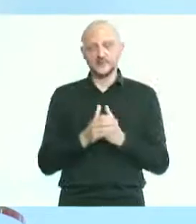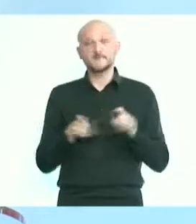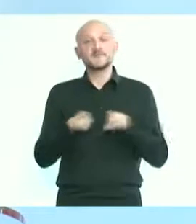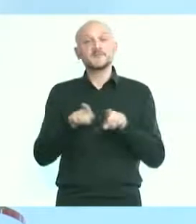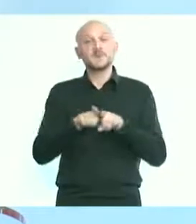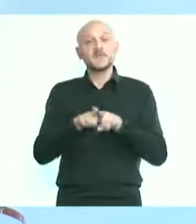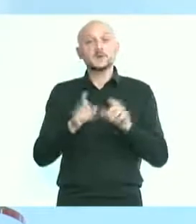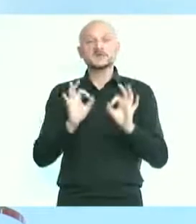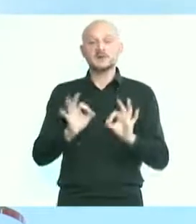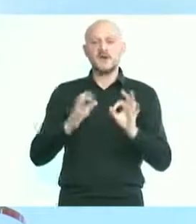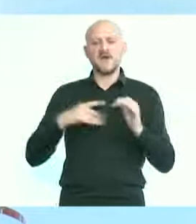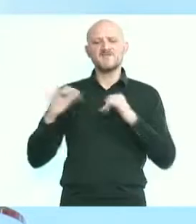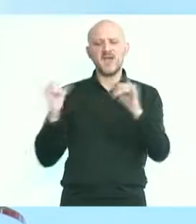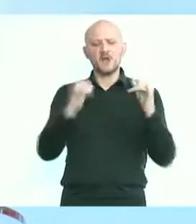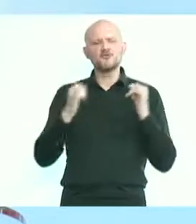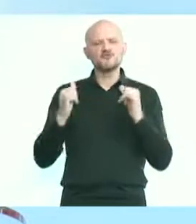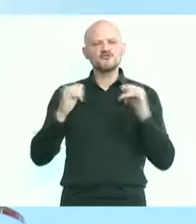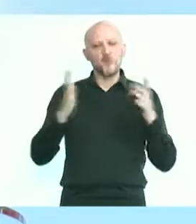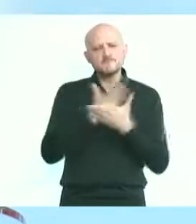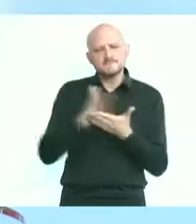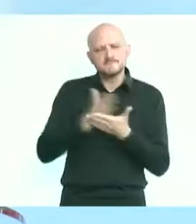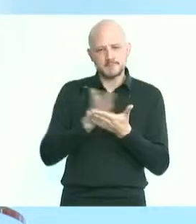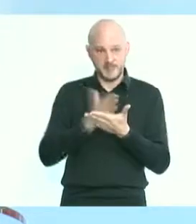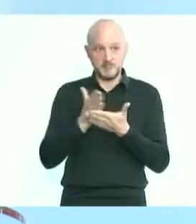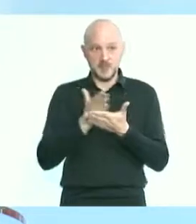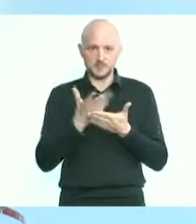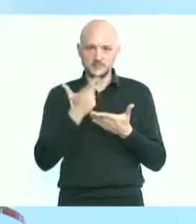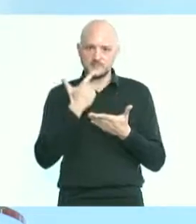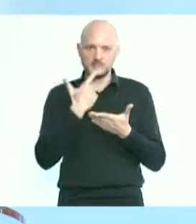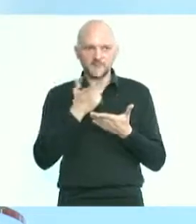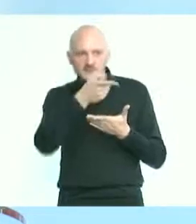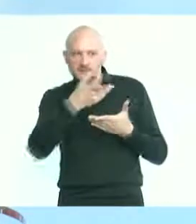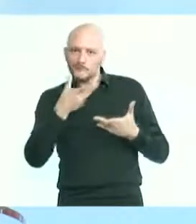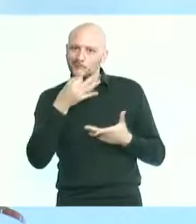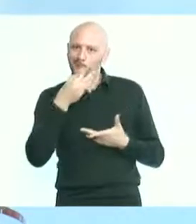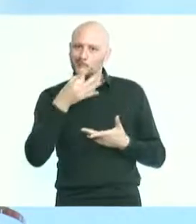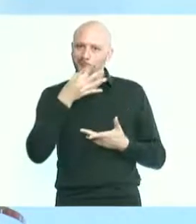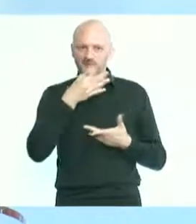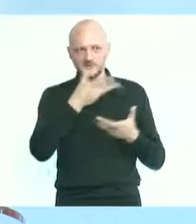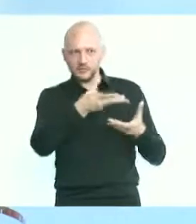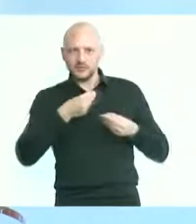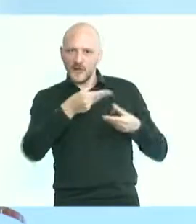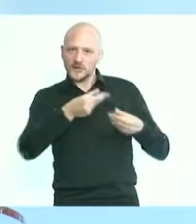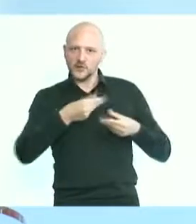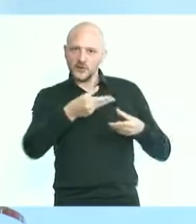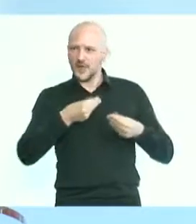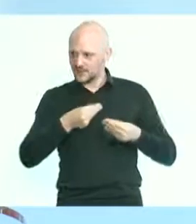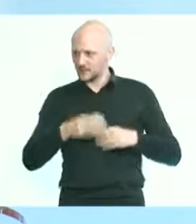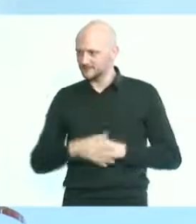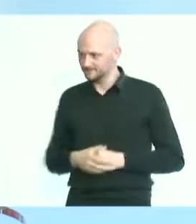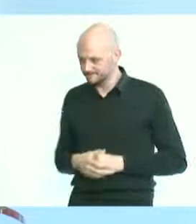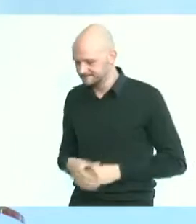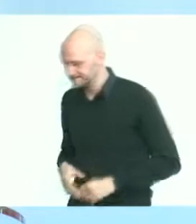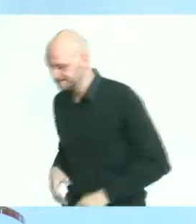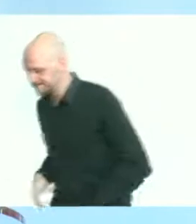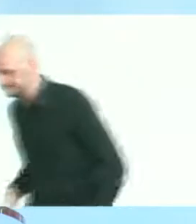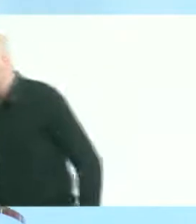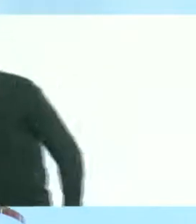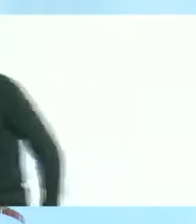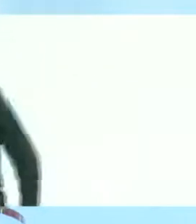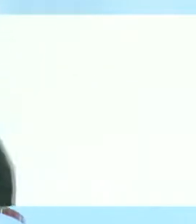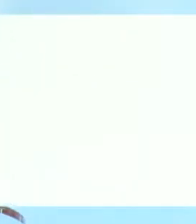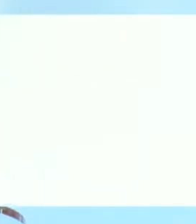Jeux est également très attractive pour les jeunes. Nous avons tenu compte des retours des partenaires associatifs comme l'APF France Handicap